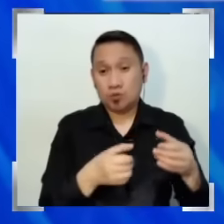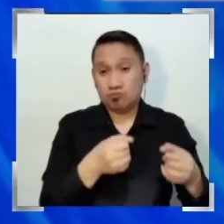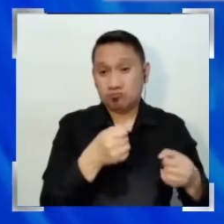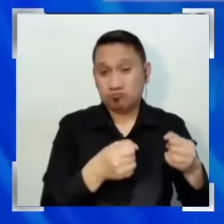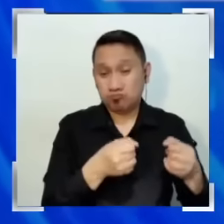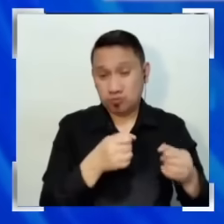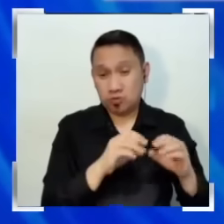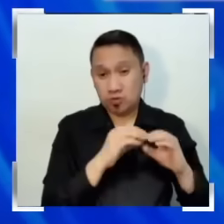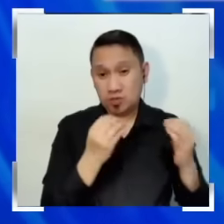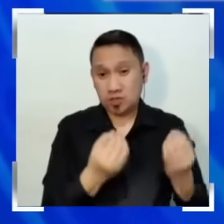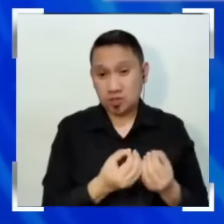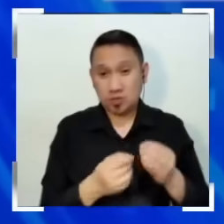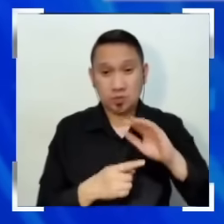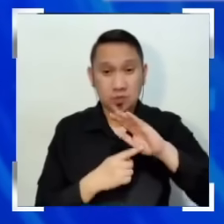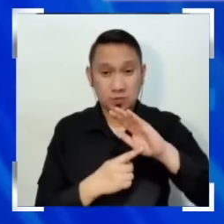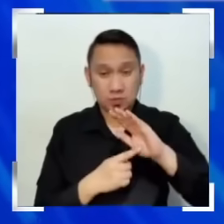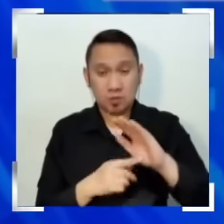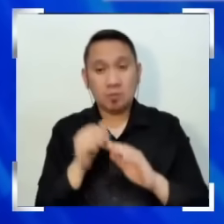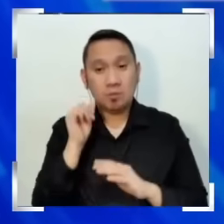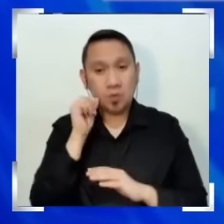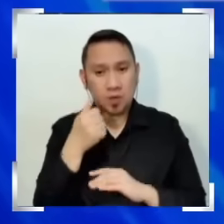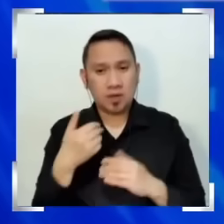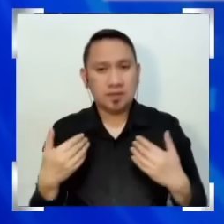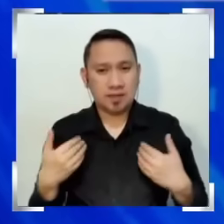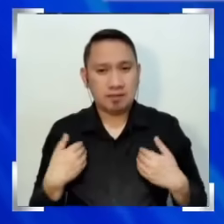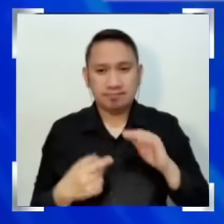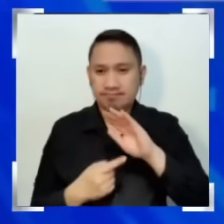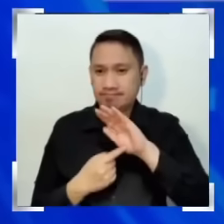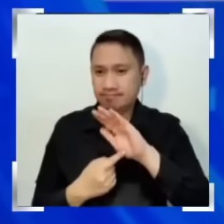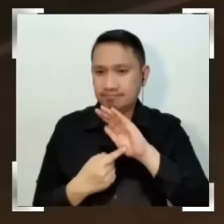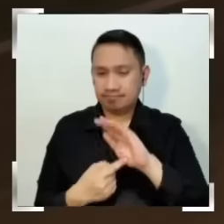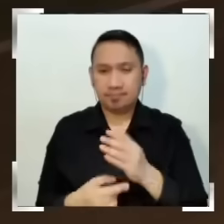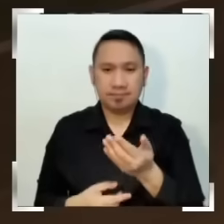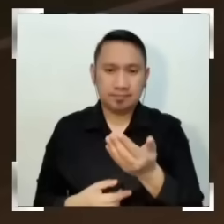kanina, magpuprotesta ulit bukas. Saksi, si Bam Alegre.